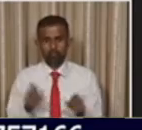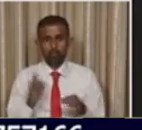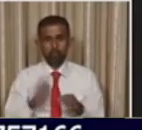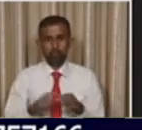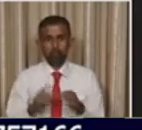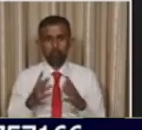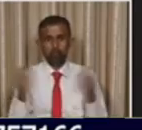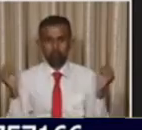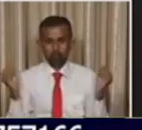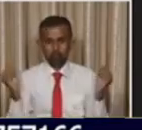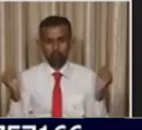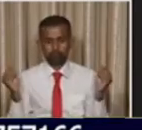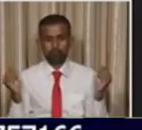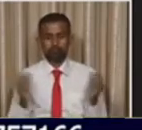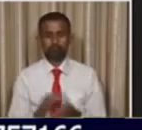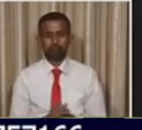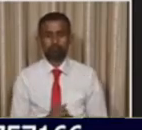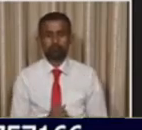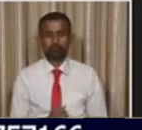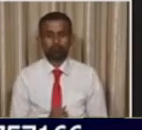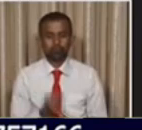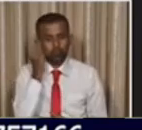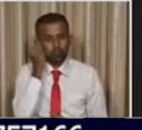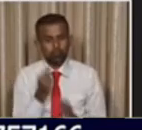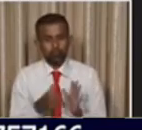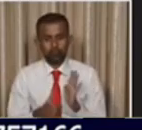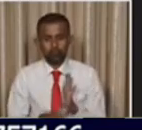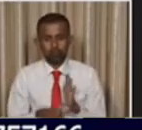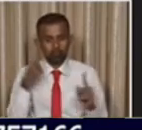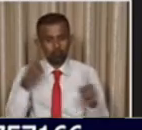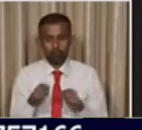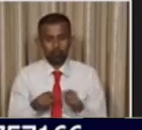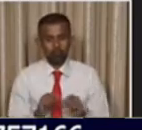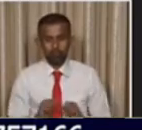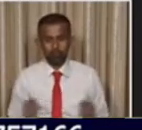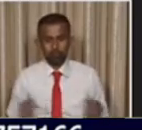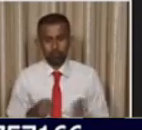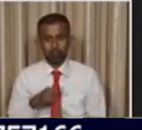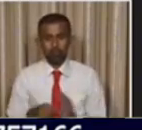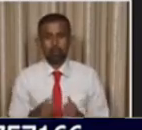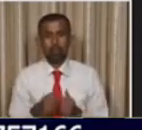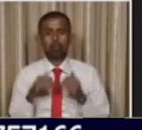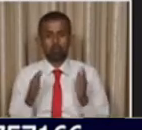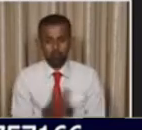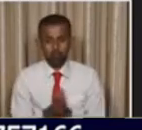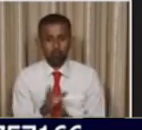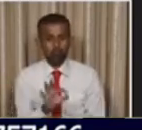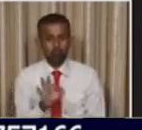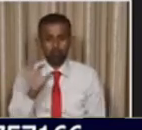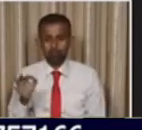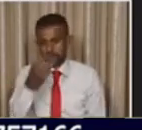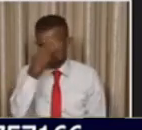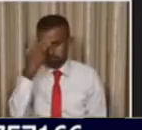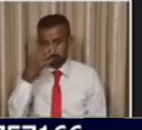විසඳෙනවා. ඒක මේ ත්‍රස්තවාදී වැලැක්වීම පනත සම්බන්ධයෙන් විතරක් නෙවෙයි, රටේ සමස්තයක් විදිහට අපිට තෝරලා බේරලා සිංහල